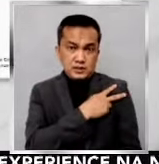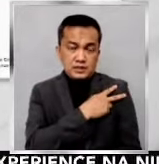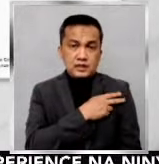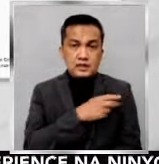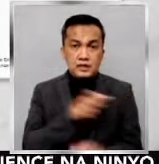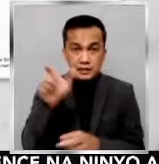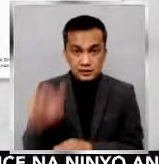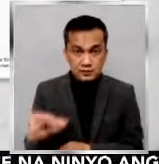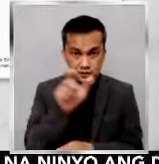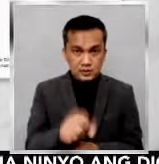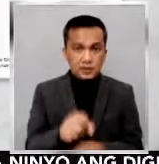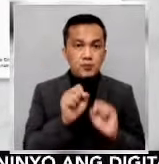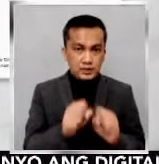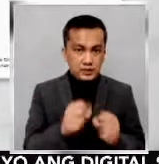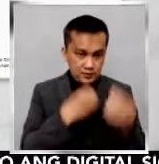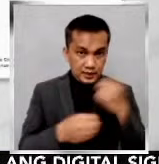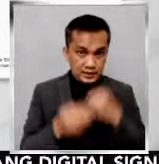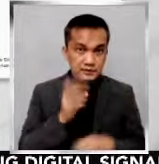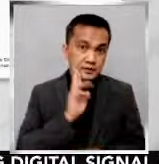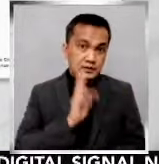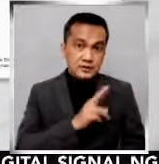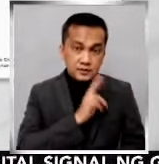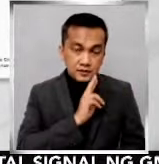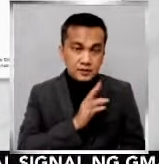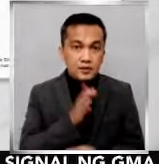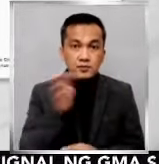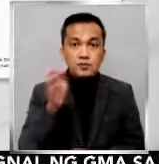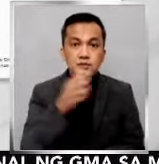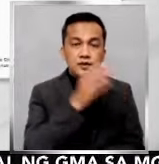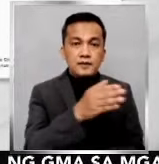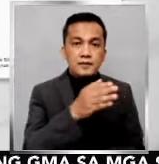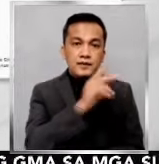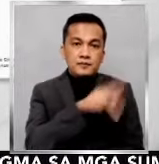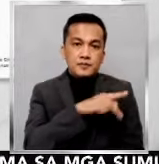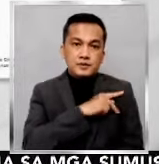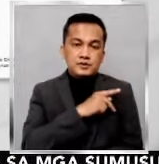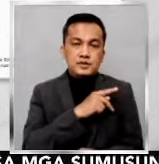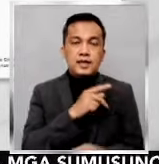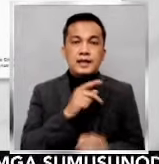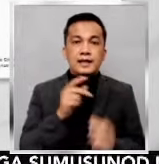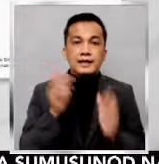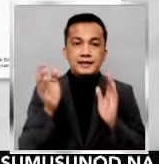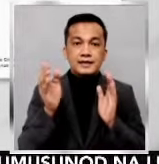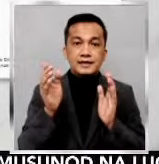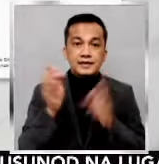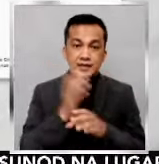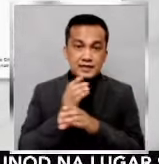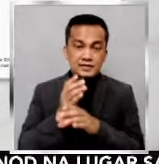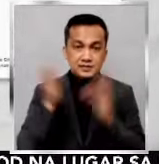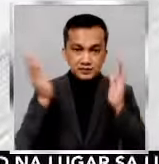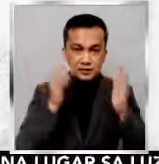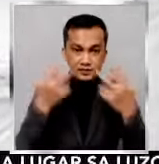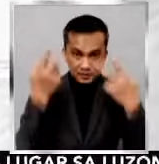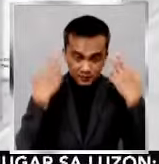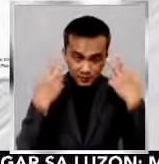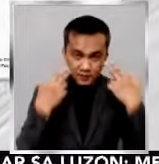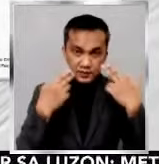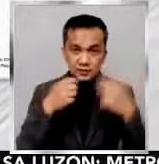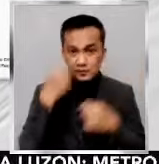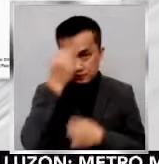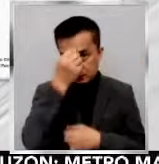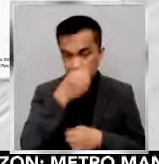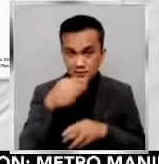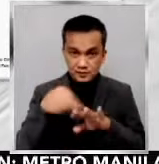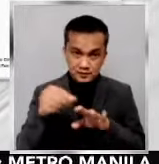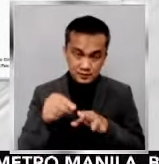mga kainan at magpunta sa mga personal care services gaya ng salon, barberia at nail spa. May limitasyon pa